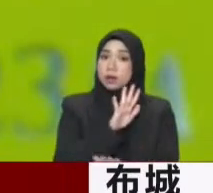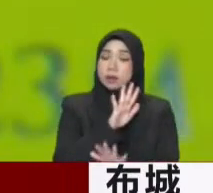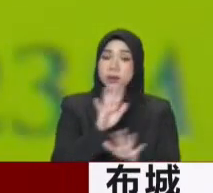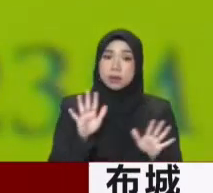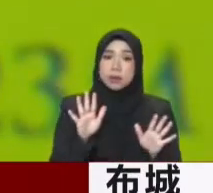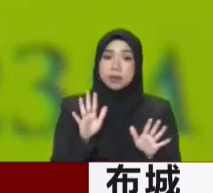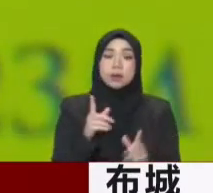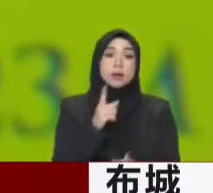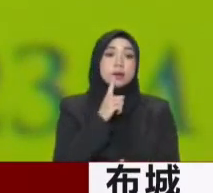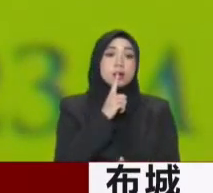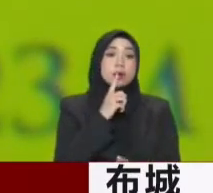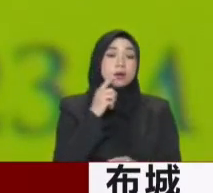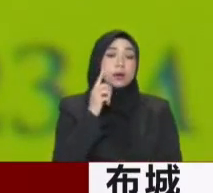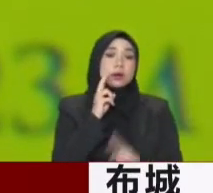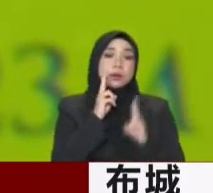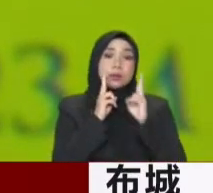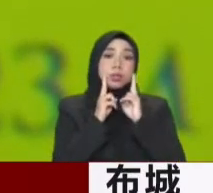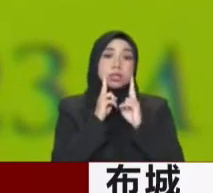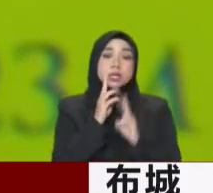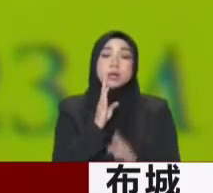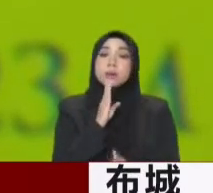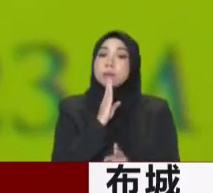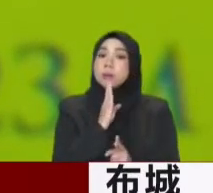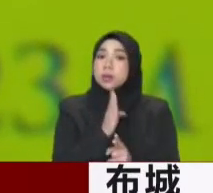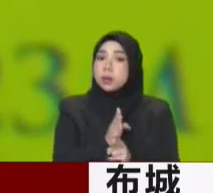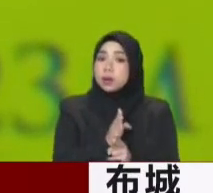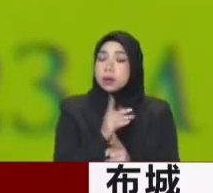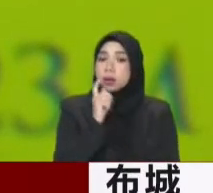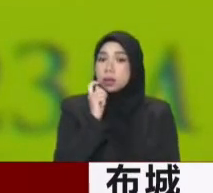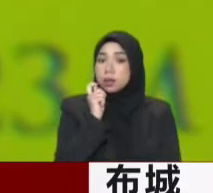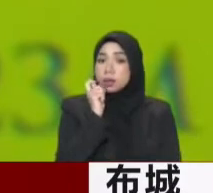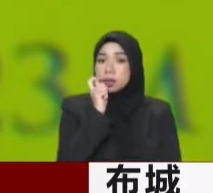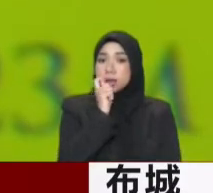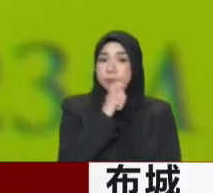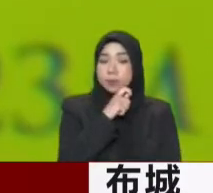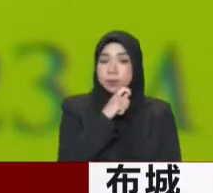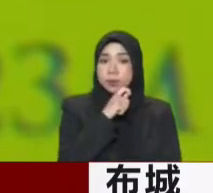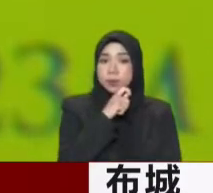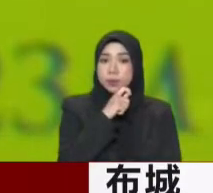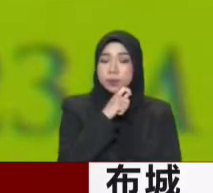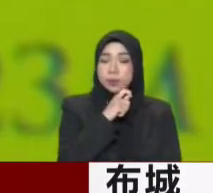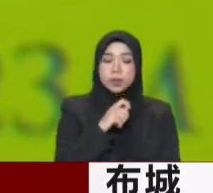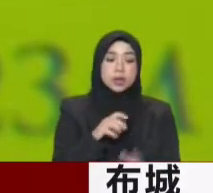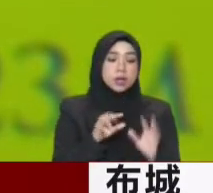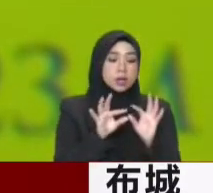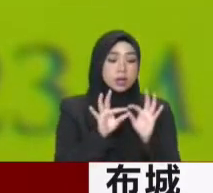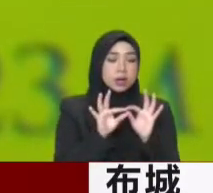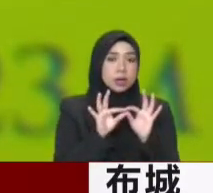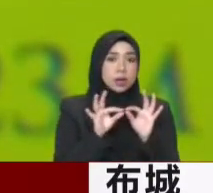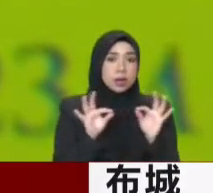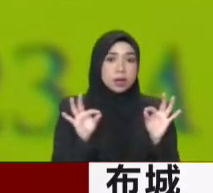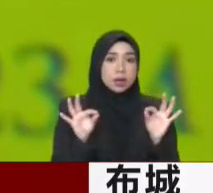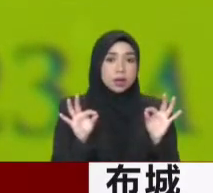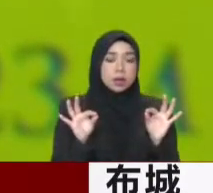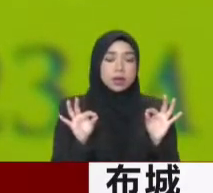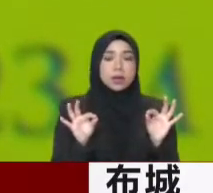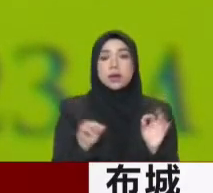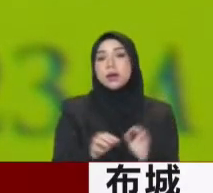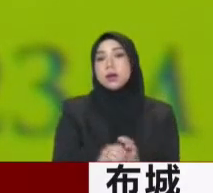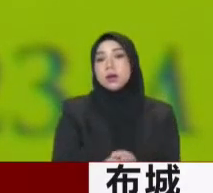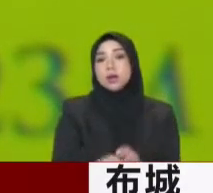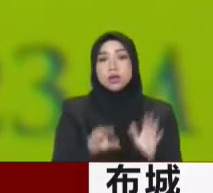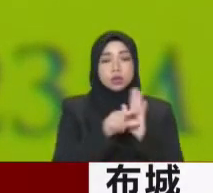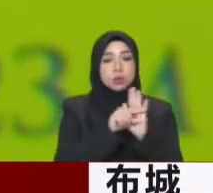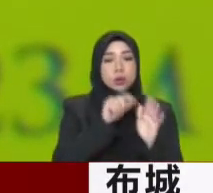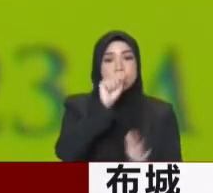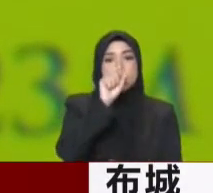benar, sebagaimana yang berfirmankan dalam surah Al-Qalam ayat ke-10 hingga ke-11 yang